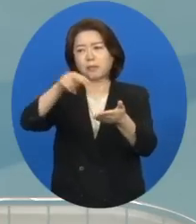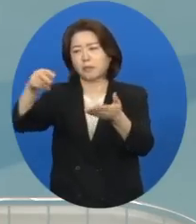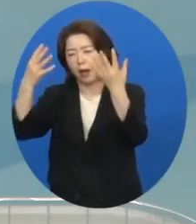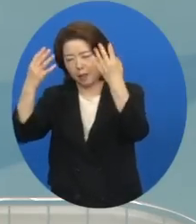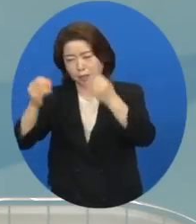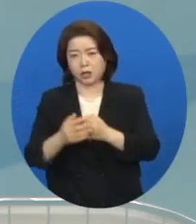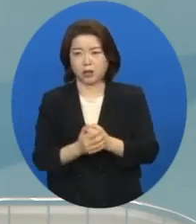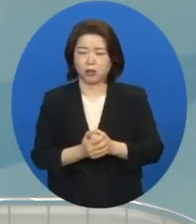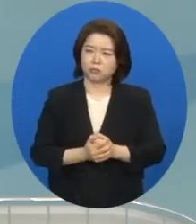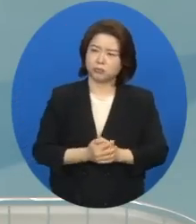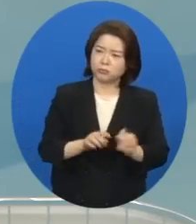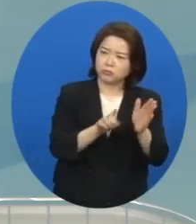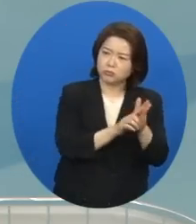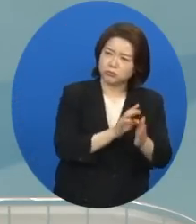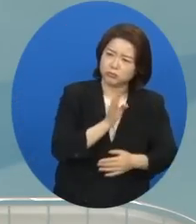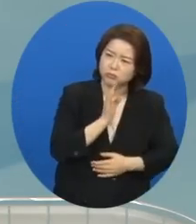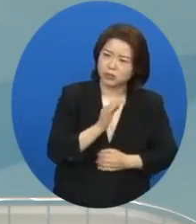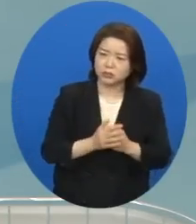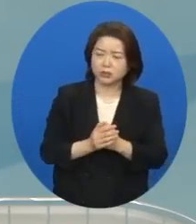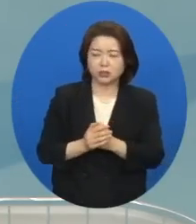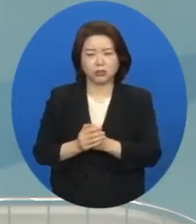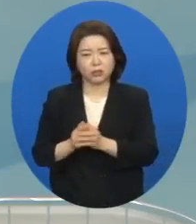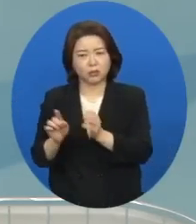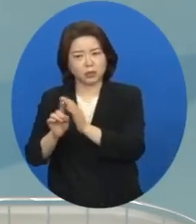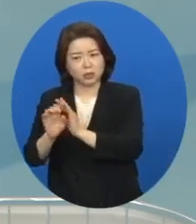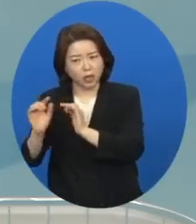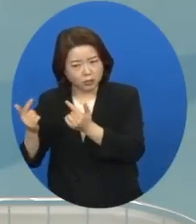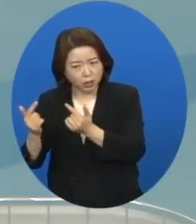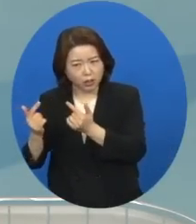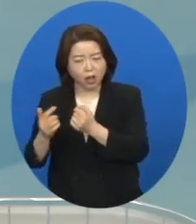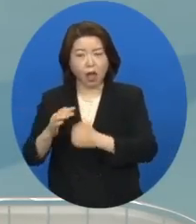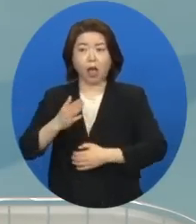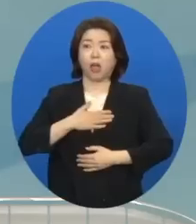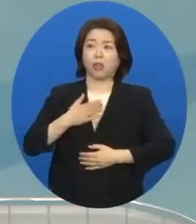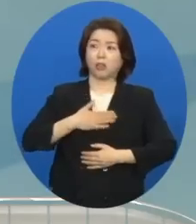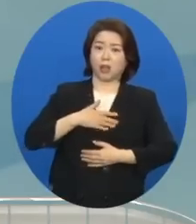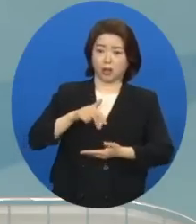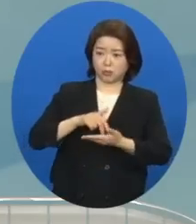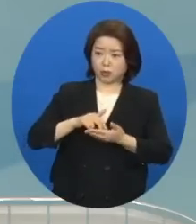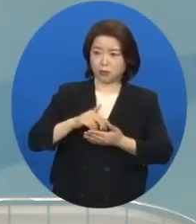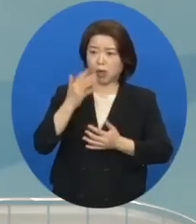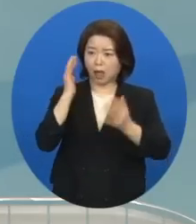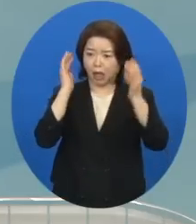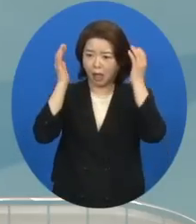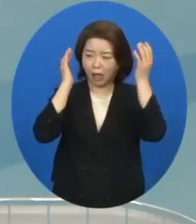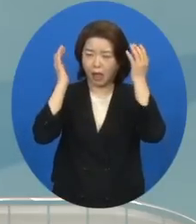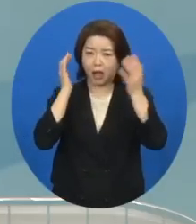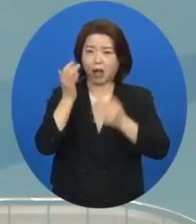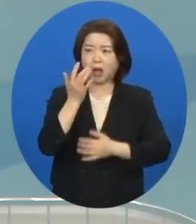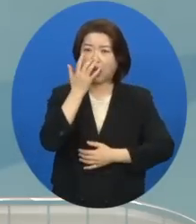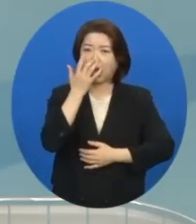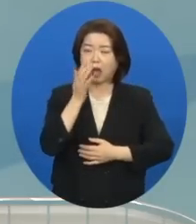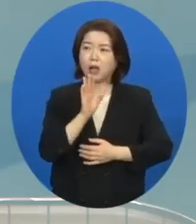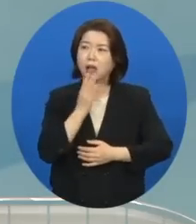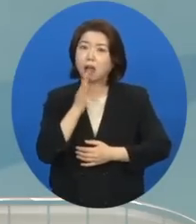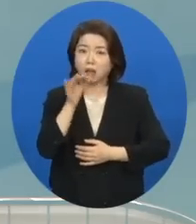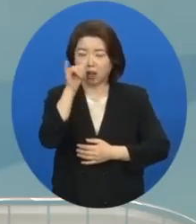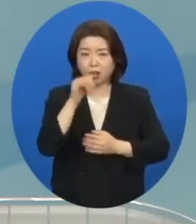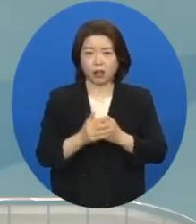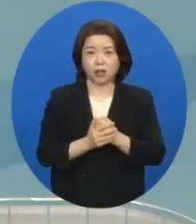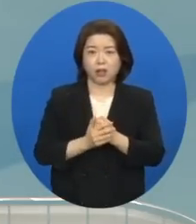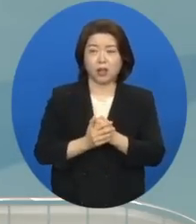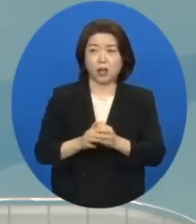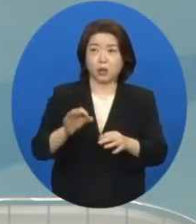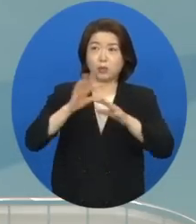믿는 건지 안 믿는 건지 자기도 헷갈리는 거예요. 예수 믿는 놀라운 삶의 증거도 없는 거예요.